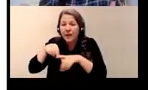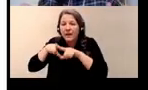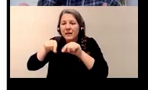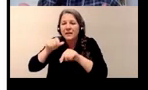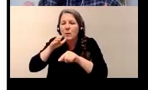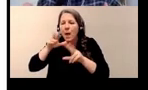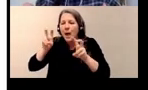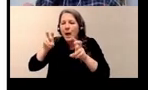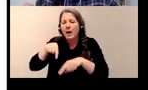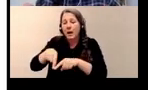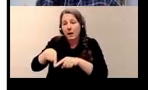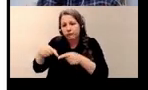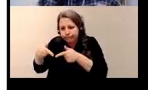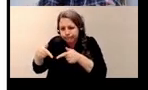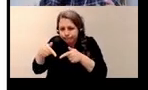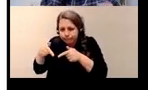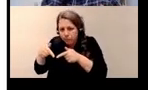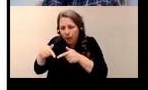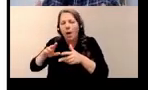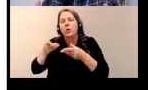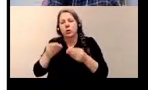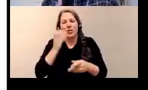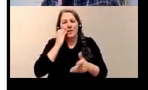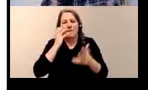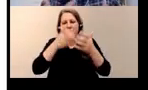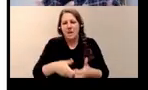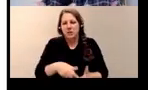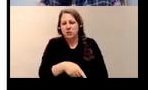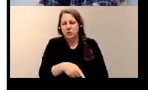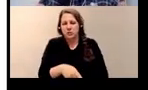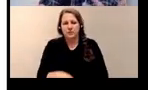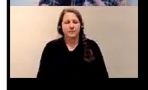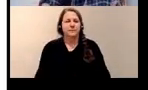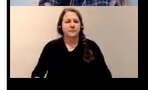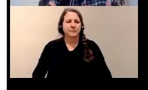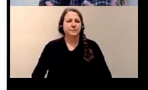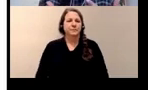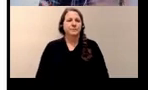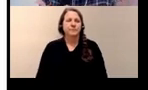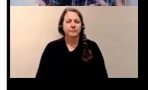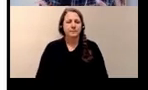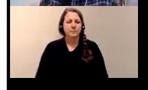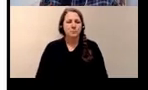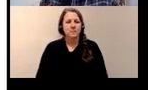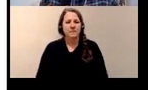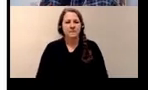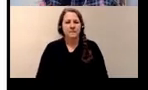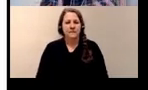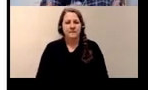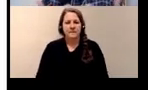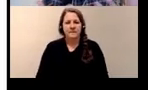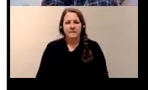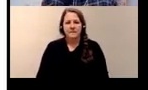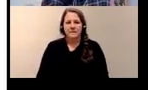central qui permet au téléphone de fonctionner. Et donc, ces différentes techniques vont souvent dépendre,